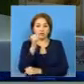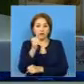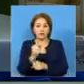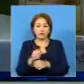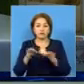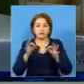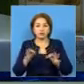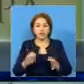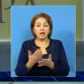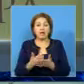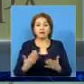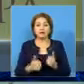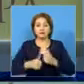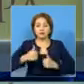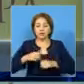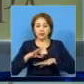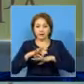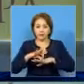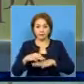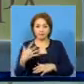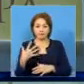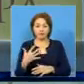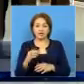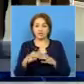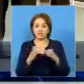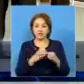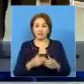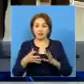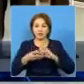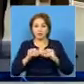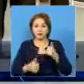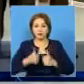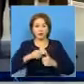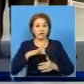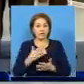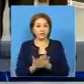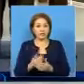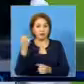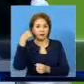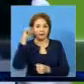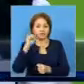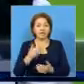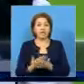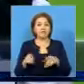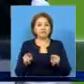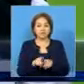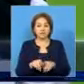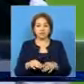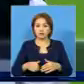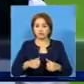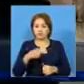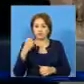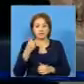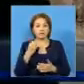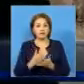суда. Интеллектуальные соревнования организовали в 5 этапов. По итогам конкурса были определены победители. Также за проявленные